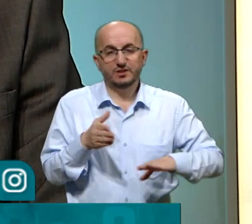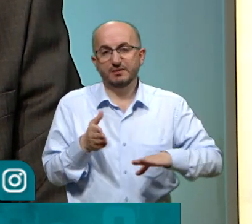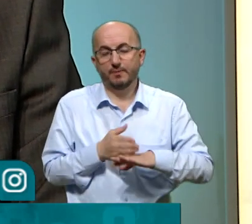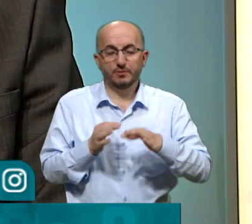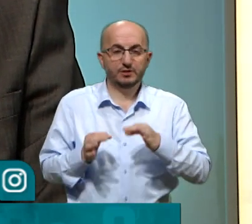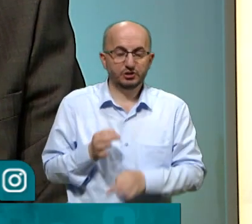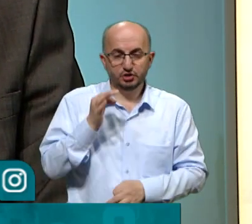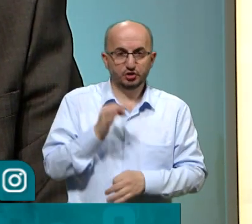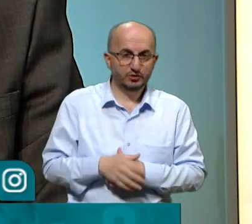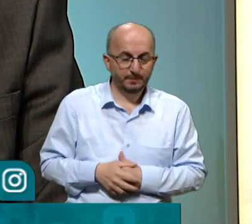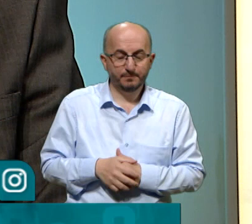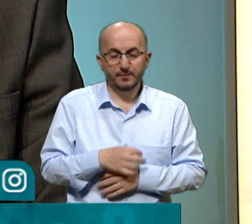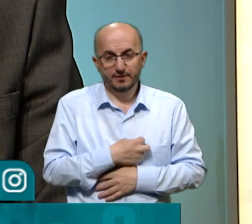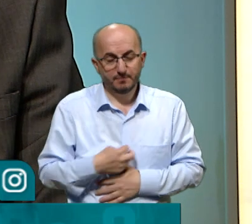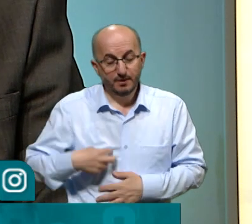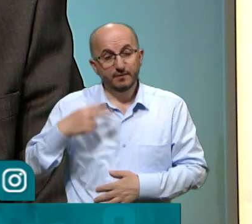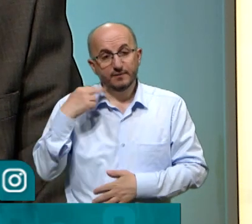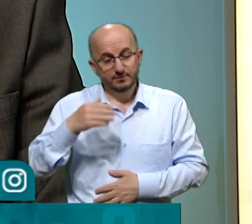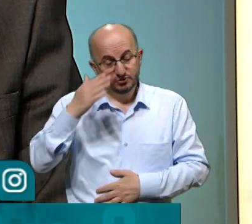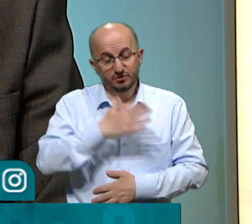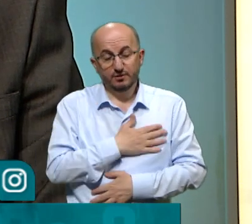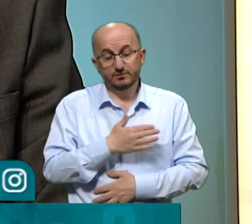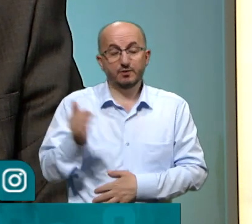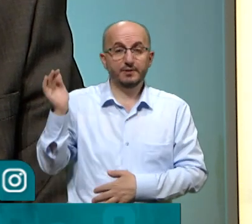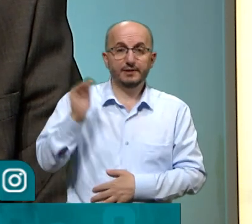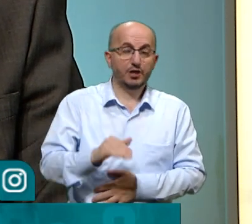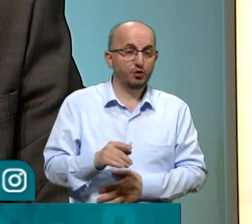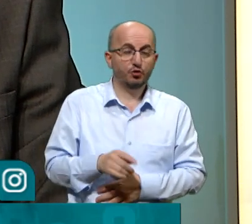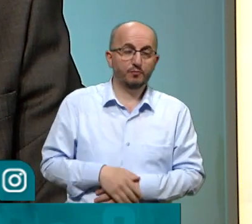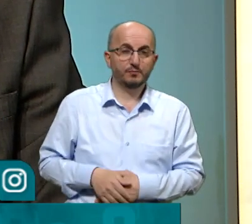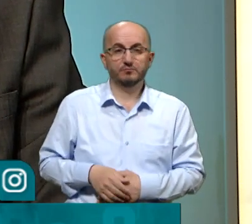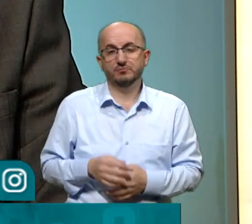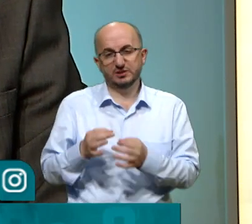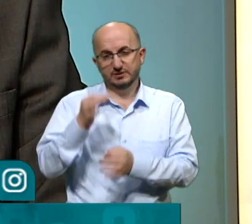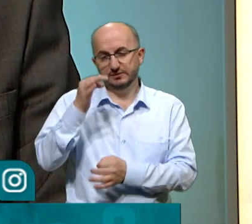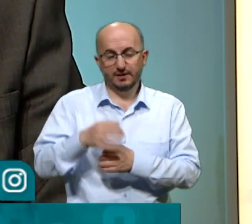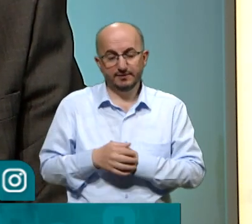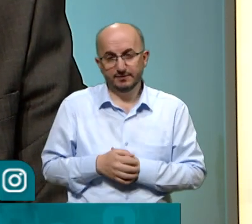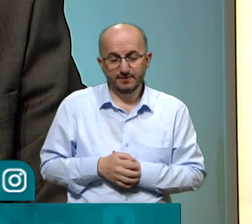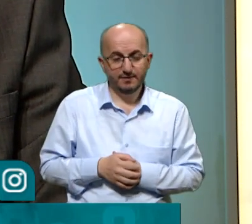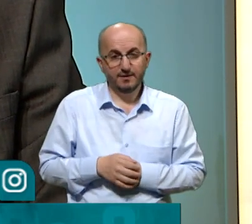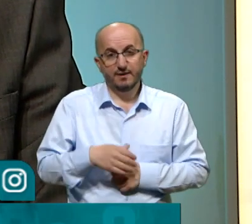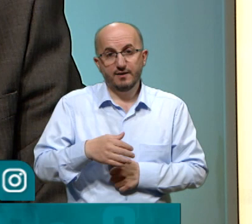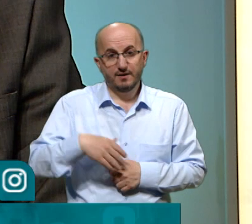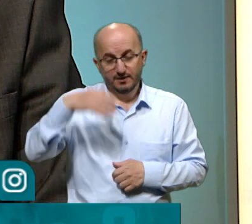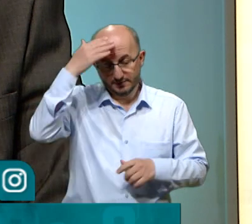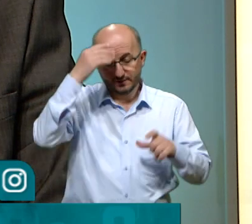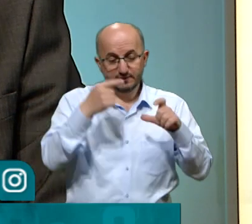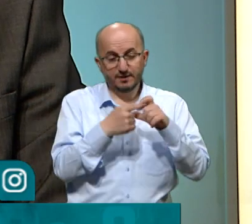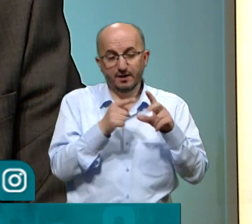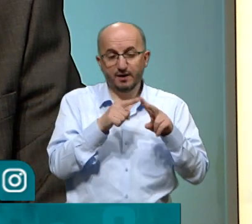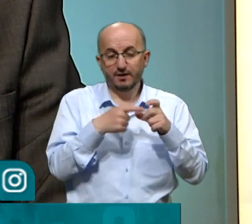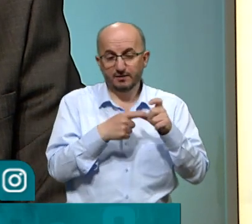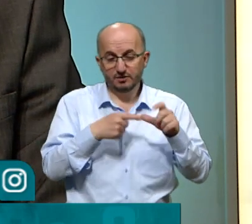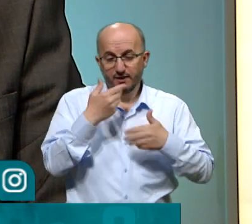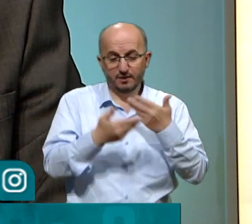kişi hani Abdullah Efendimiz'e geliyor bir Bedevi ki Hz Enes dengeli bu